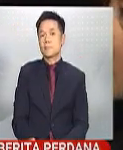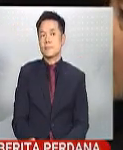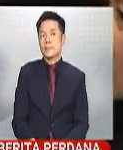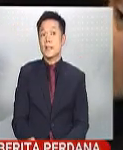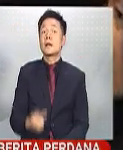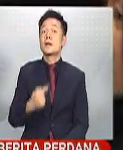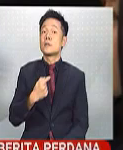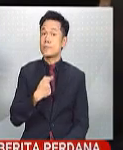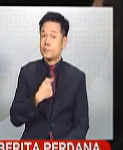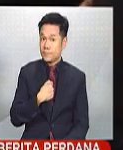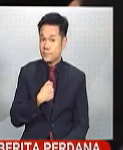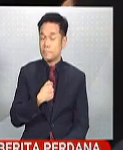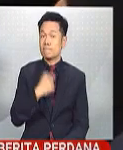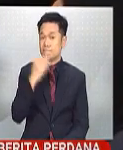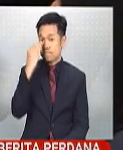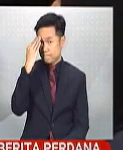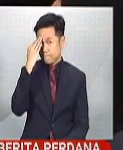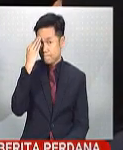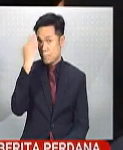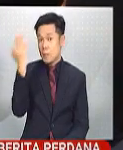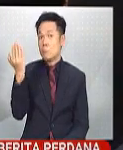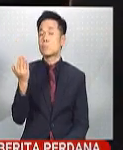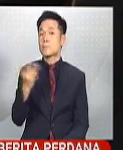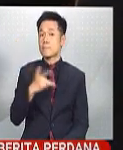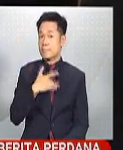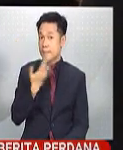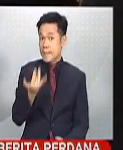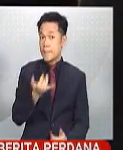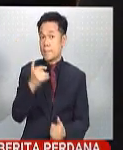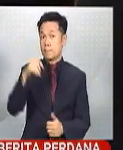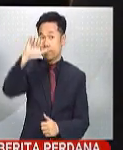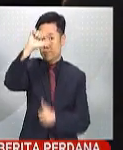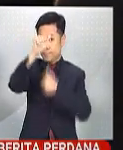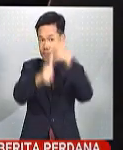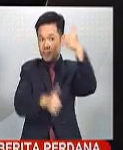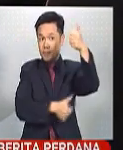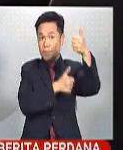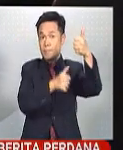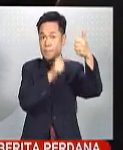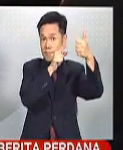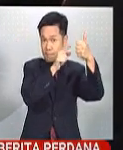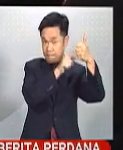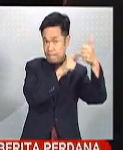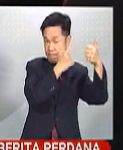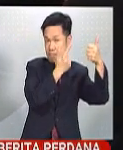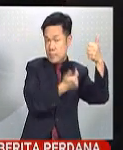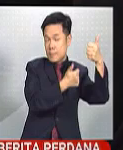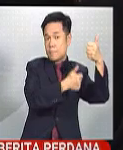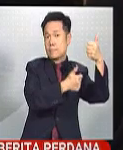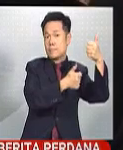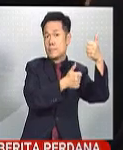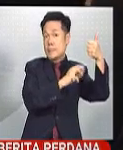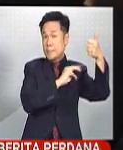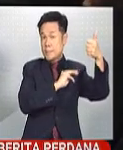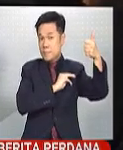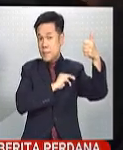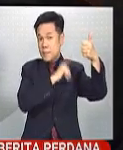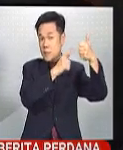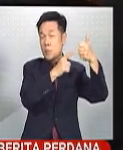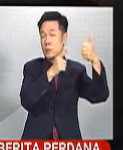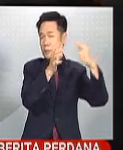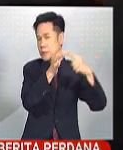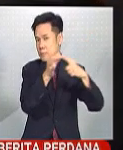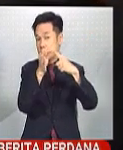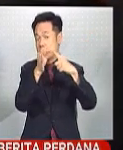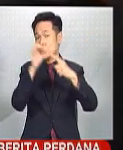Ya, saya rasa kementerian di bawah Datuk Ong Kili, khas untuk Sabah dan